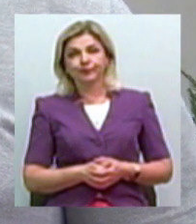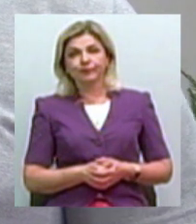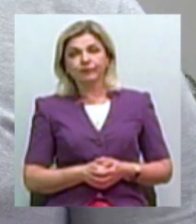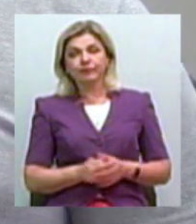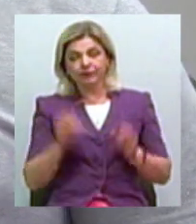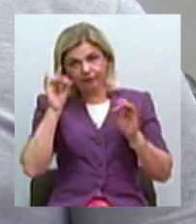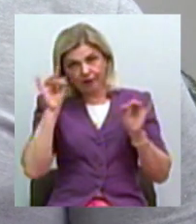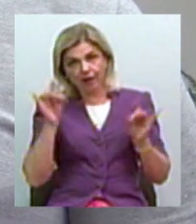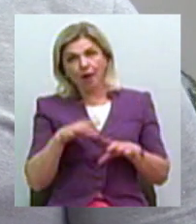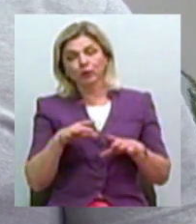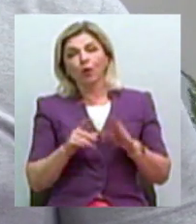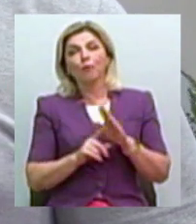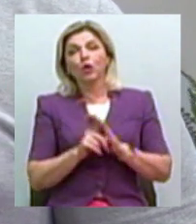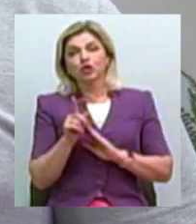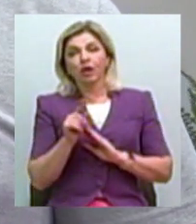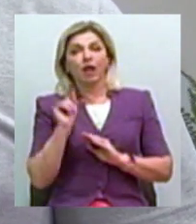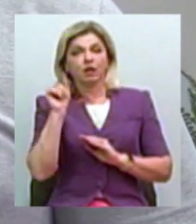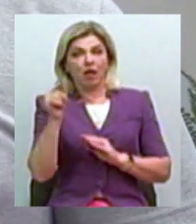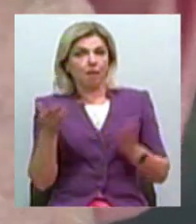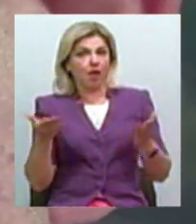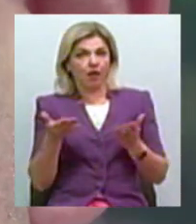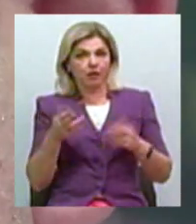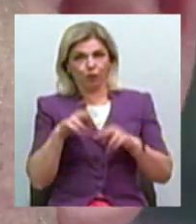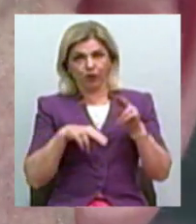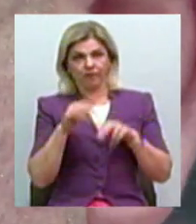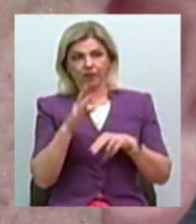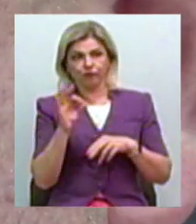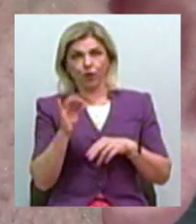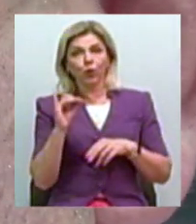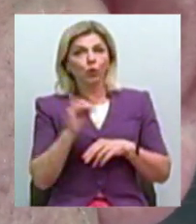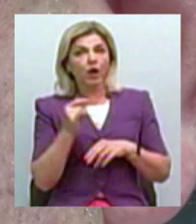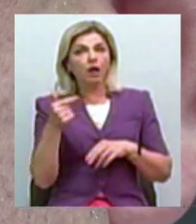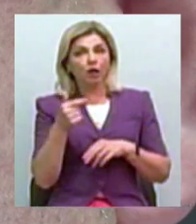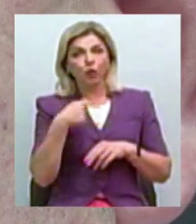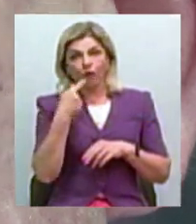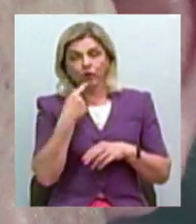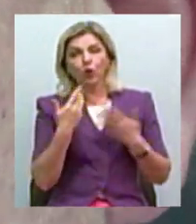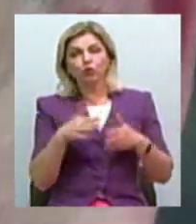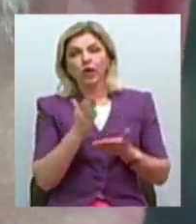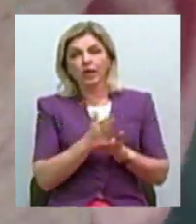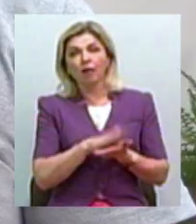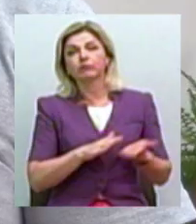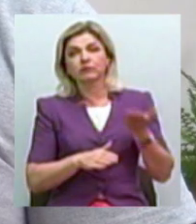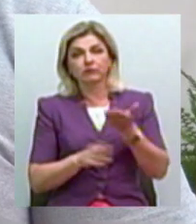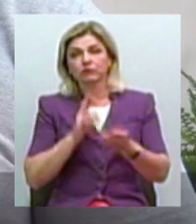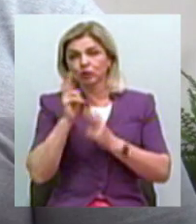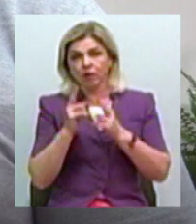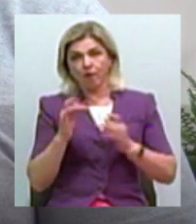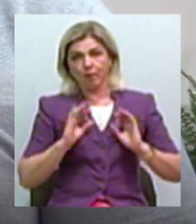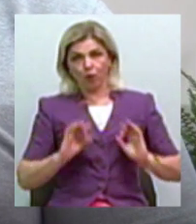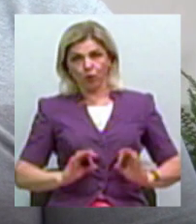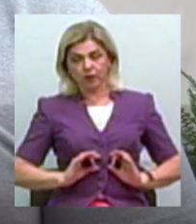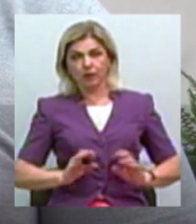раптом починається там якесь будівництво. Юрій Гранатуров говорить, вже є подання до прокуратури. Разом з